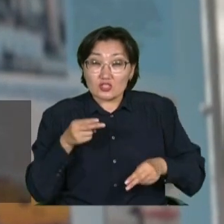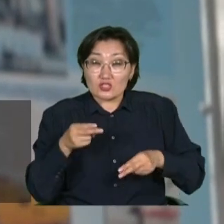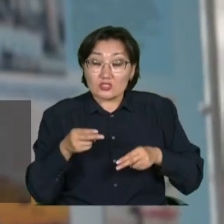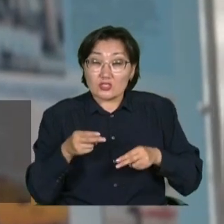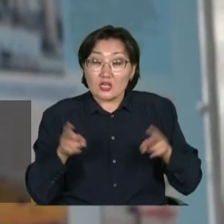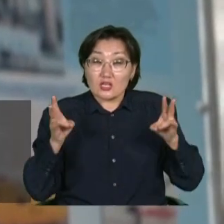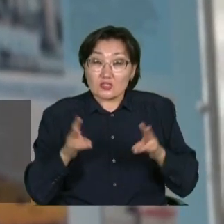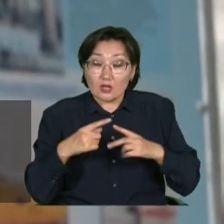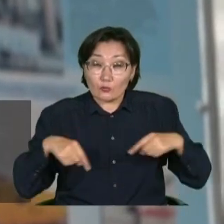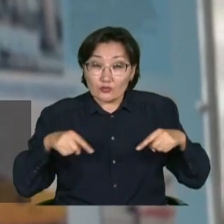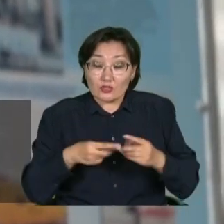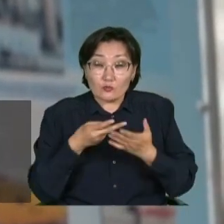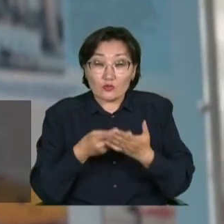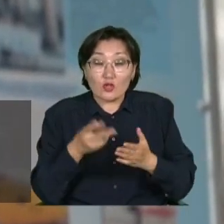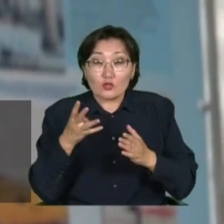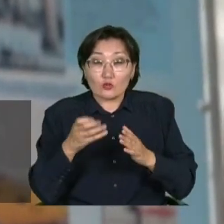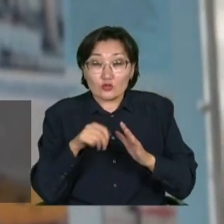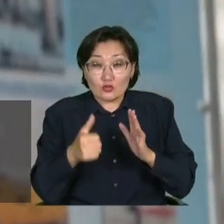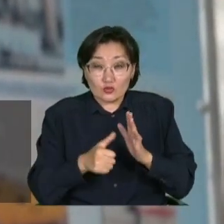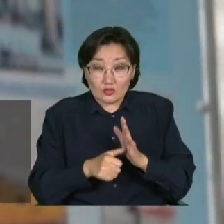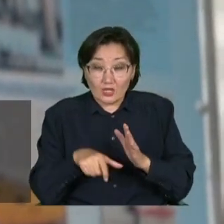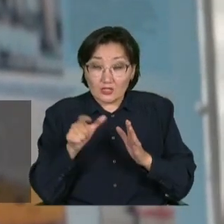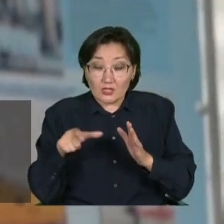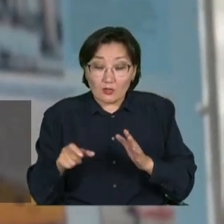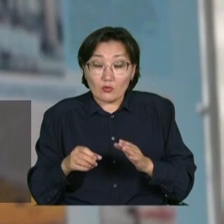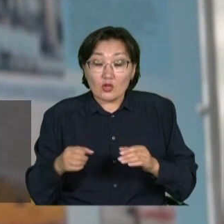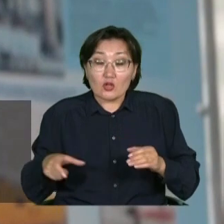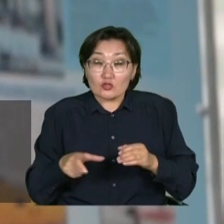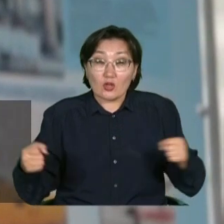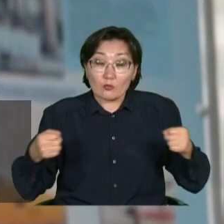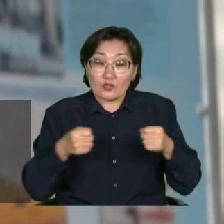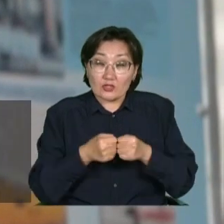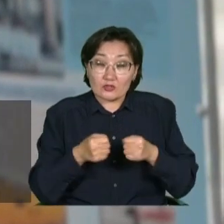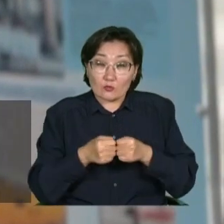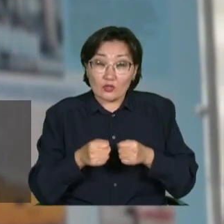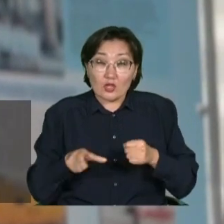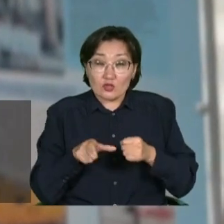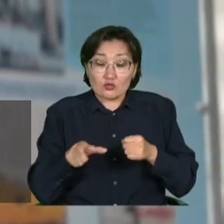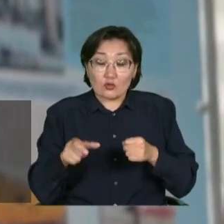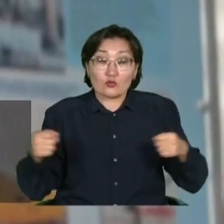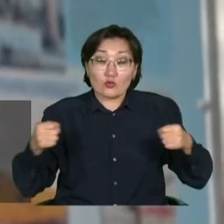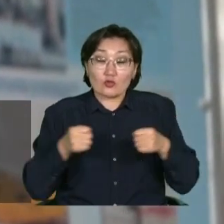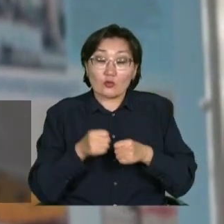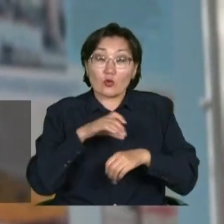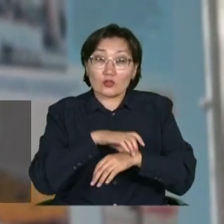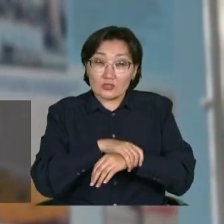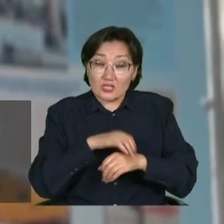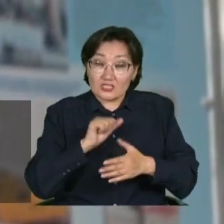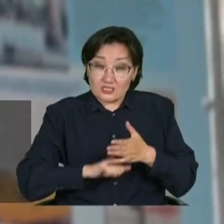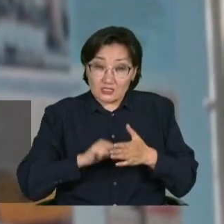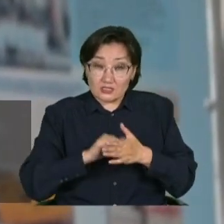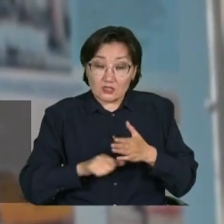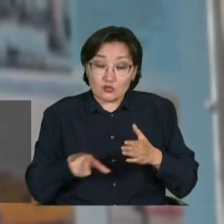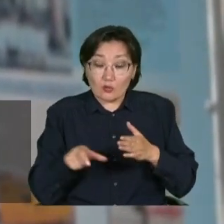Соның ішінде 416-сы жол көлік апатынан. Или жол көлік болмаса, жол көлік оқиғасынан деп айтамыз. Сол жол